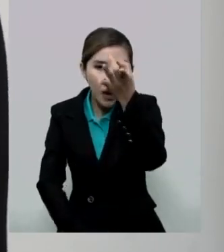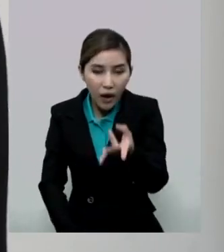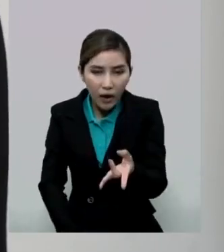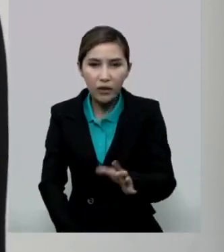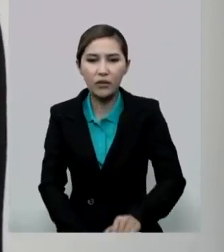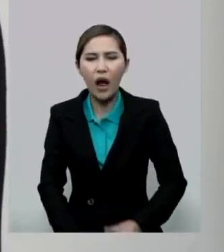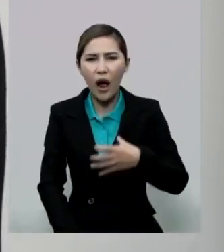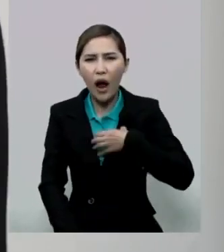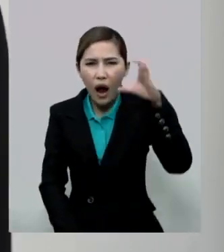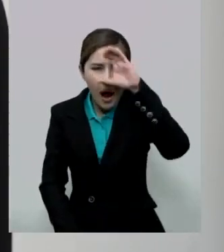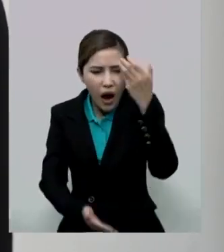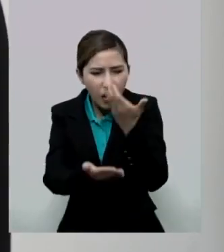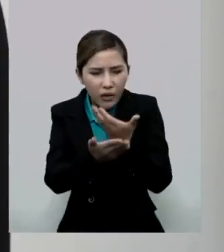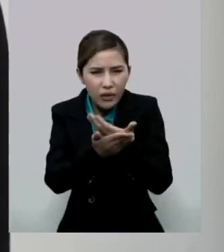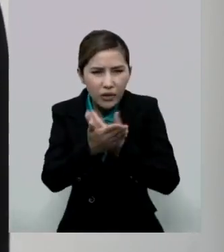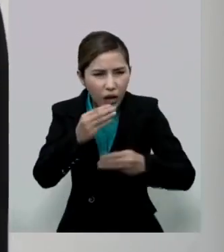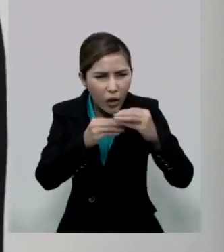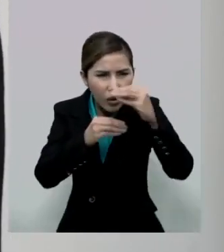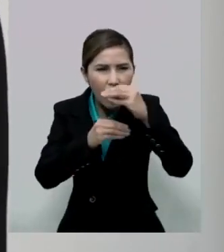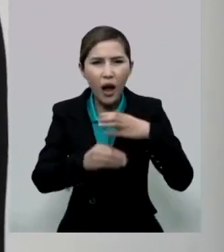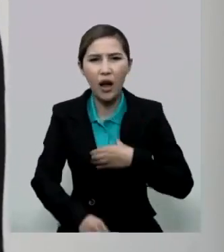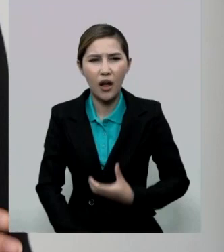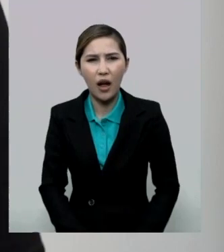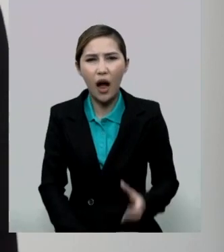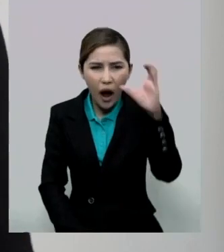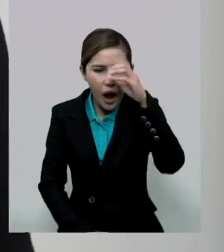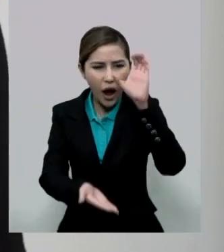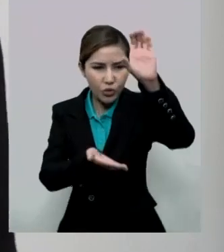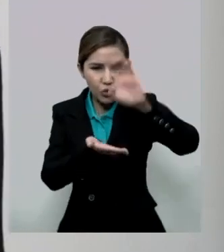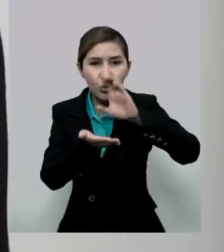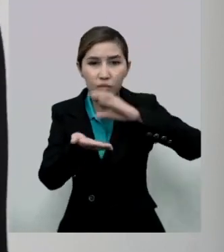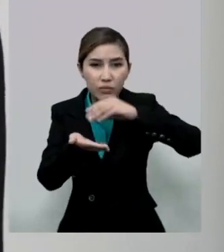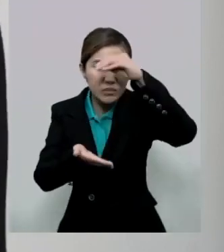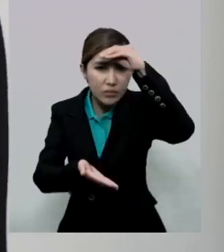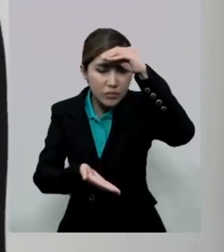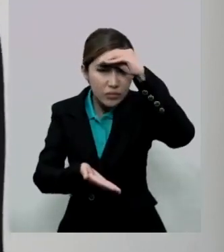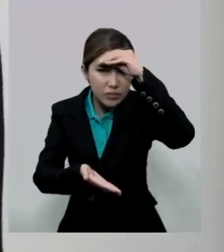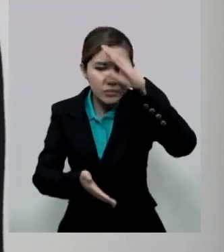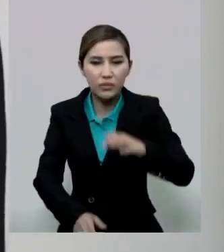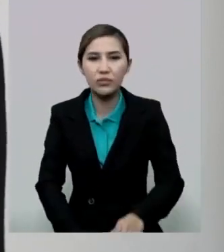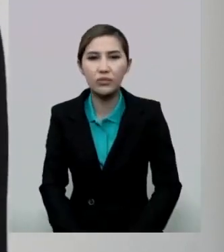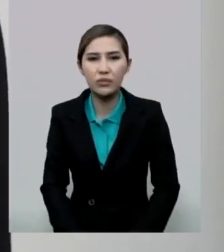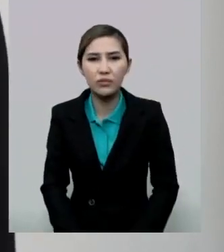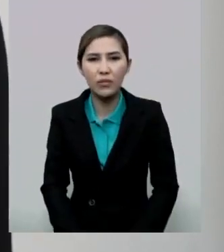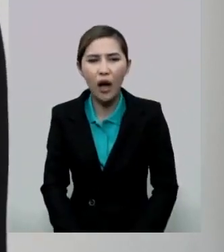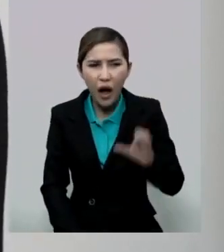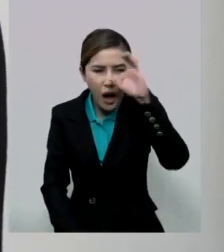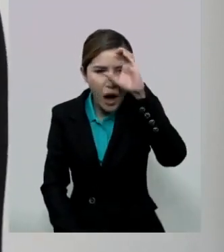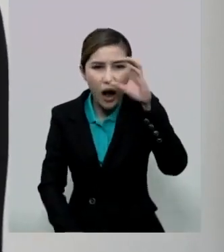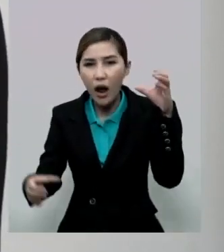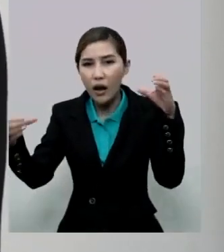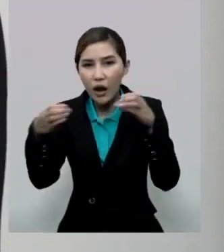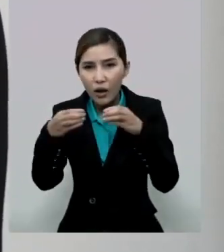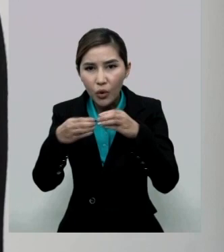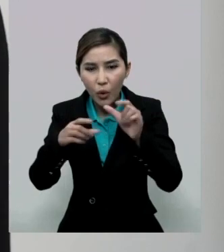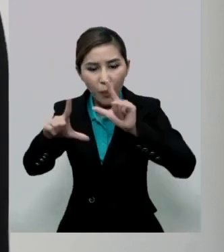อะไรบ้างอะไรอย่างเงี้ยค่ะเราก็เลยอยากหารายได้เสริมเพราะว่าเราต้องหาทุนในการเรียนเนี่ยค่ะก็เลยเข้าไปหา